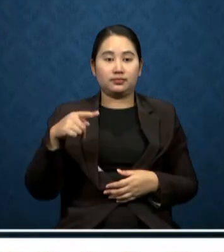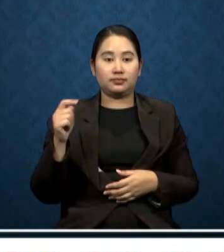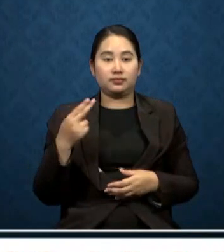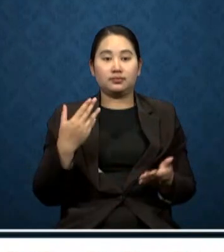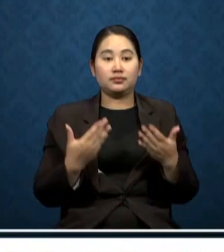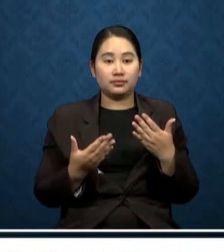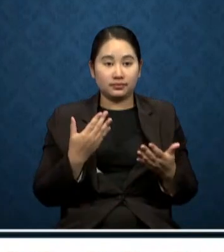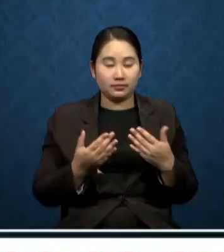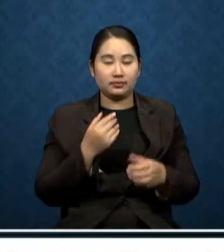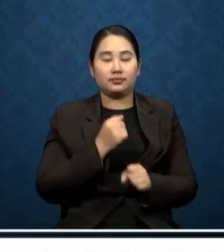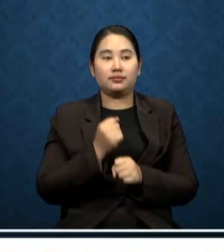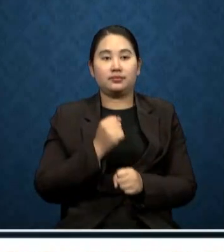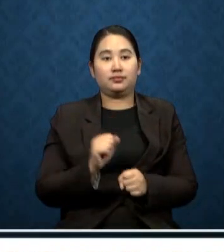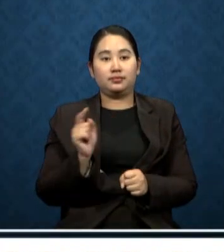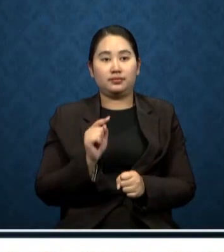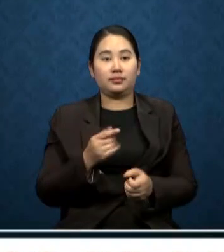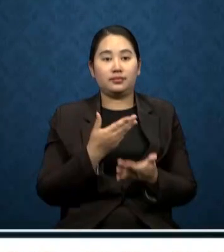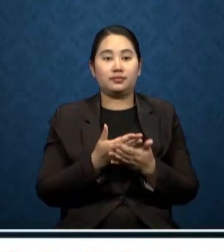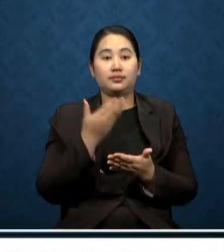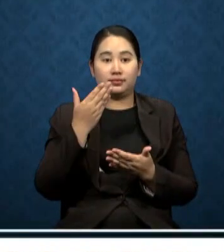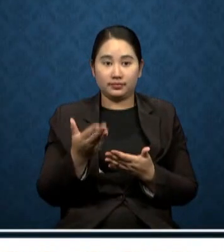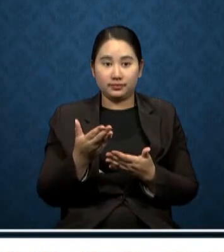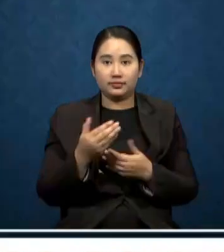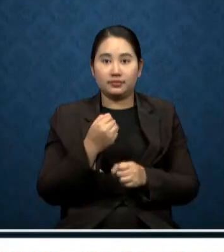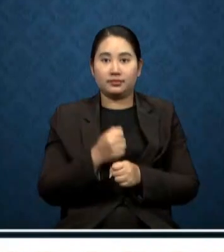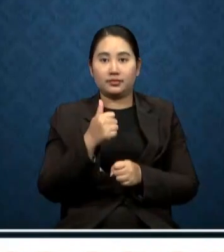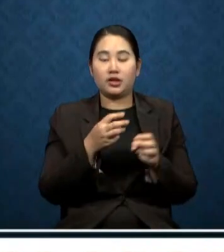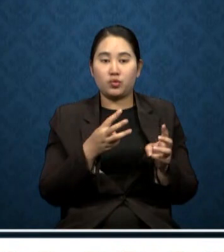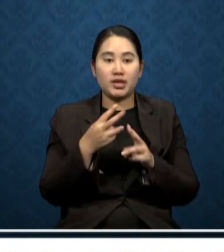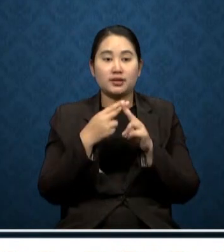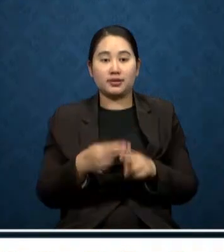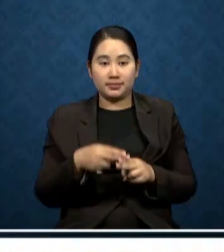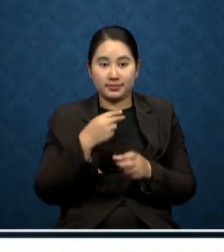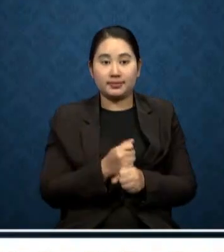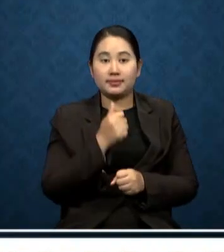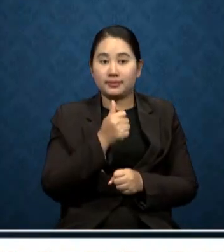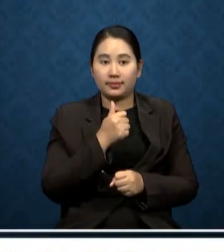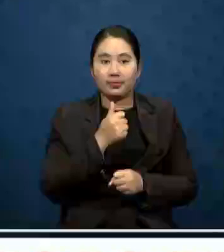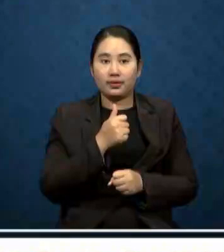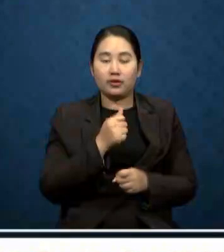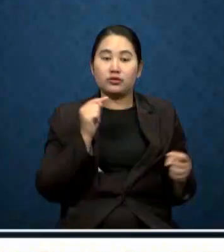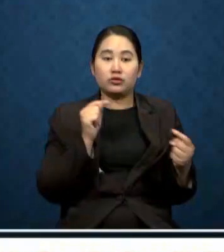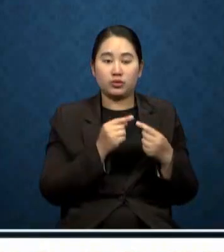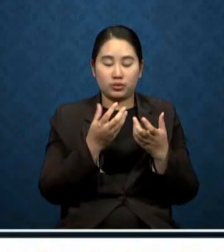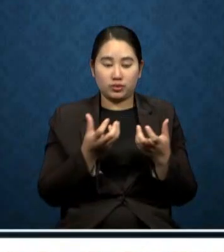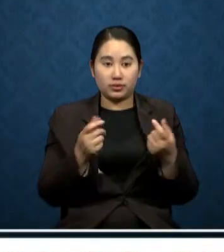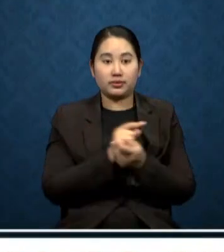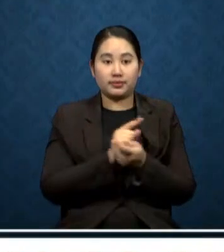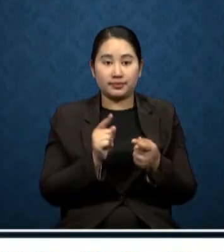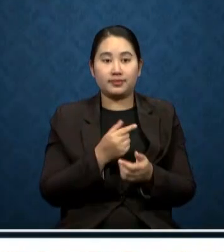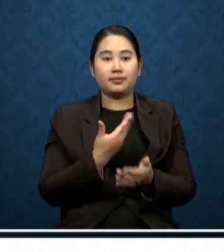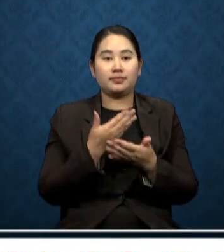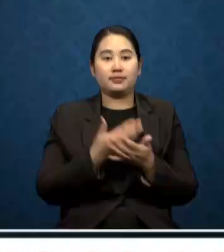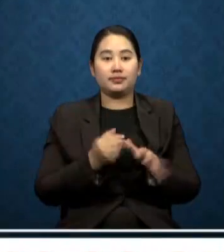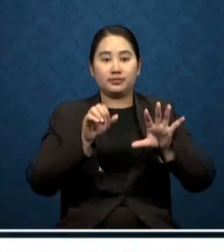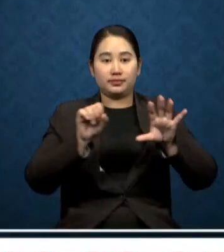่เนี่ยสามารถซื้อนะครั โดยวิธีเฉพาะเจอจงกับวธศาคิเพื่สัคมเนี่ย เกิน 5 แสน